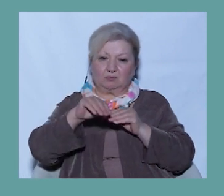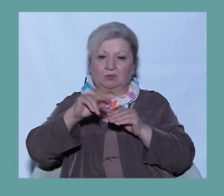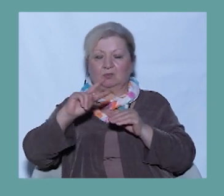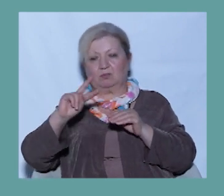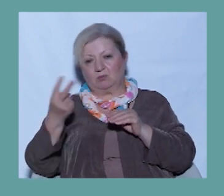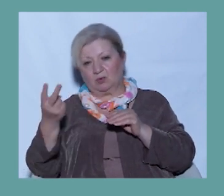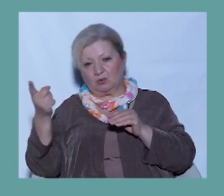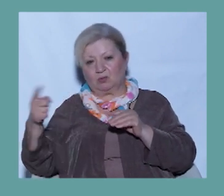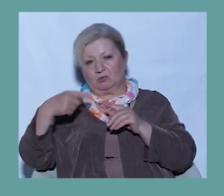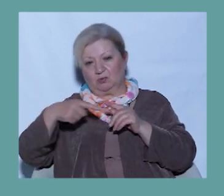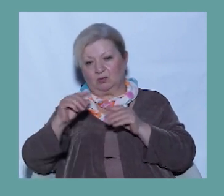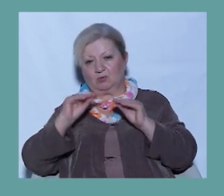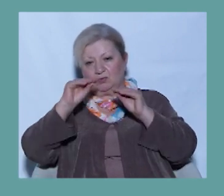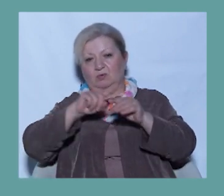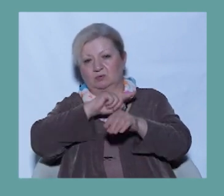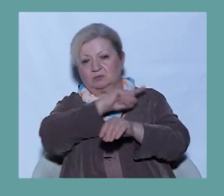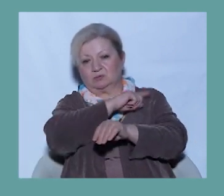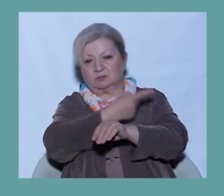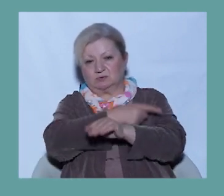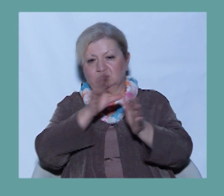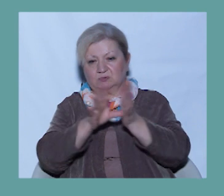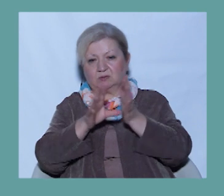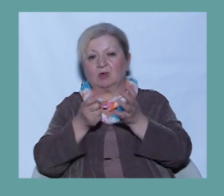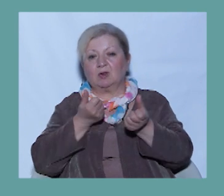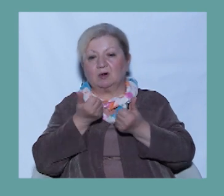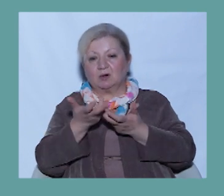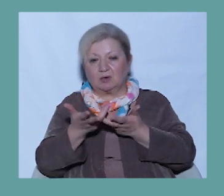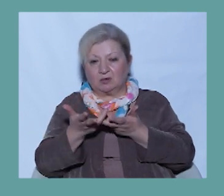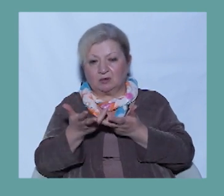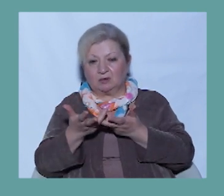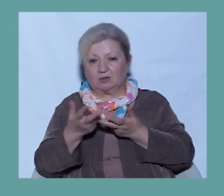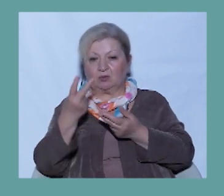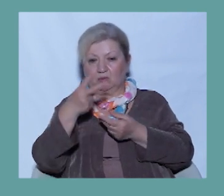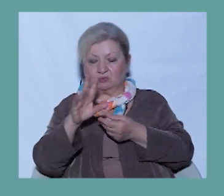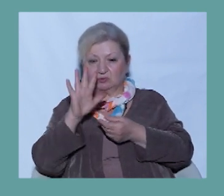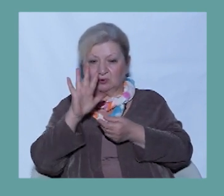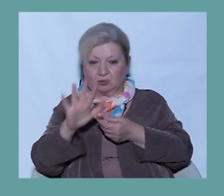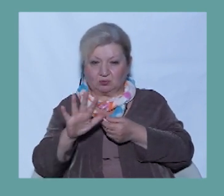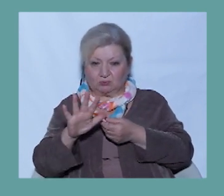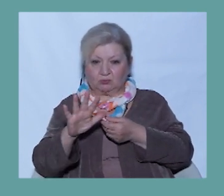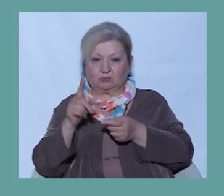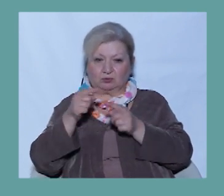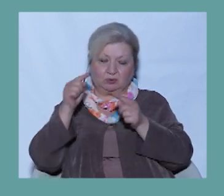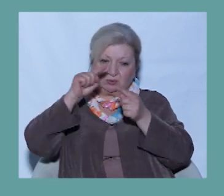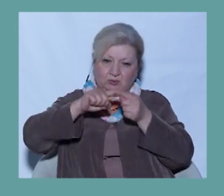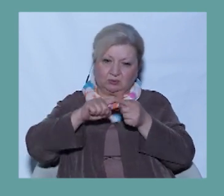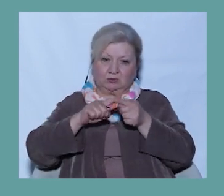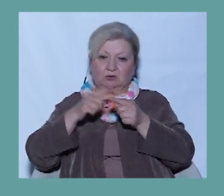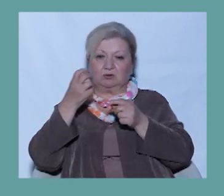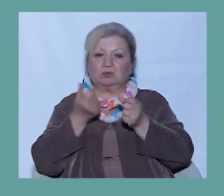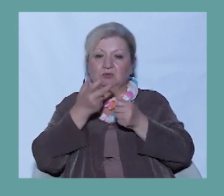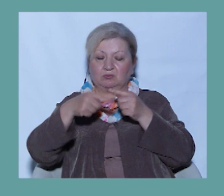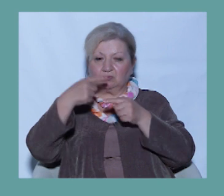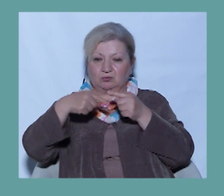გვემატება მეორად გრაგნილში ძაბვა. რამდენჯერაც, ანუ 25 ისე შეფარდება